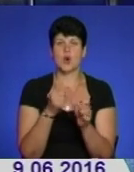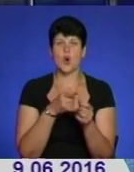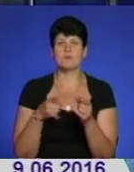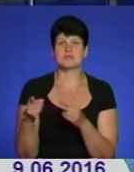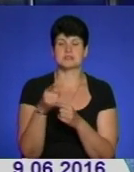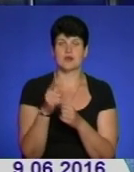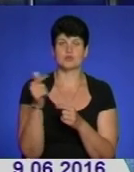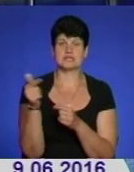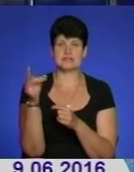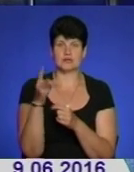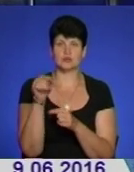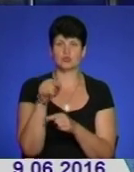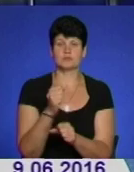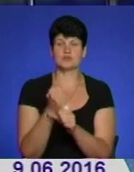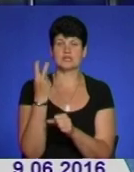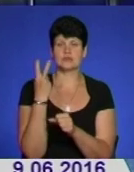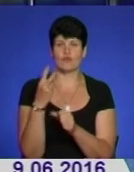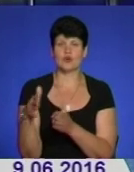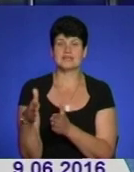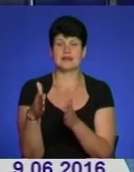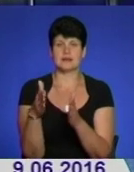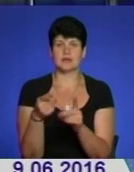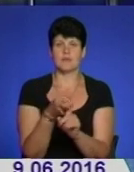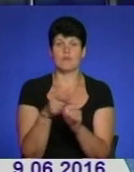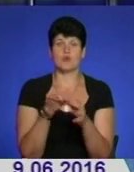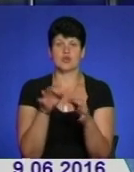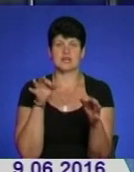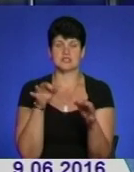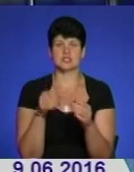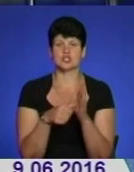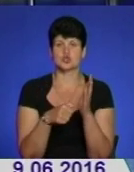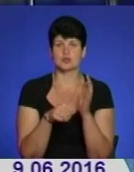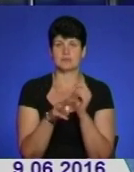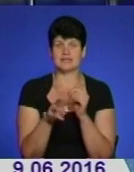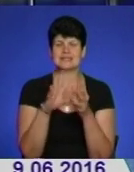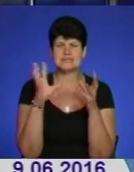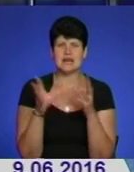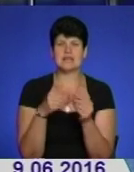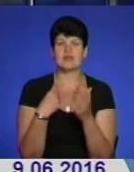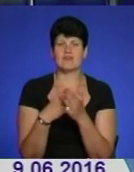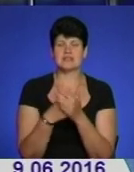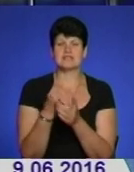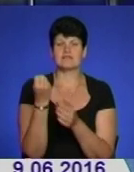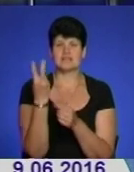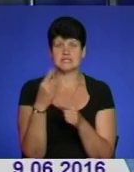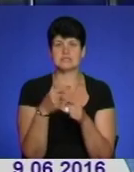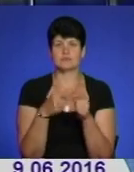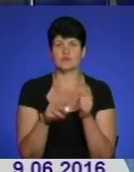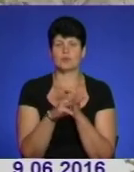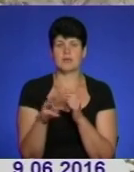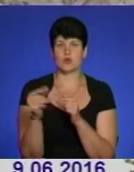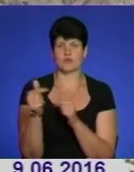району. Тут працюють на двох ділянках. Протяжність кожної – понад 600 метрів. Загальна вартість робіт – 12,5 мільйонів